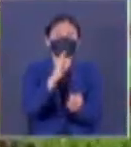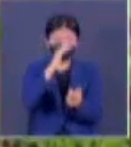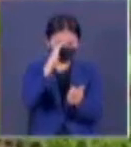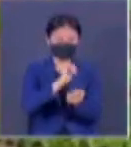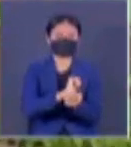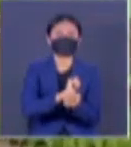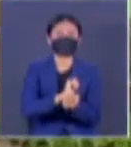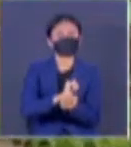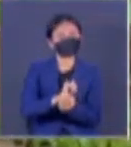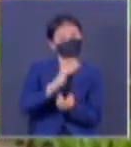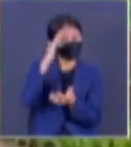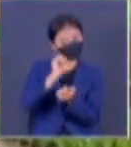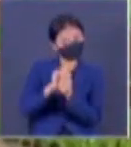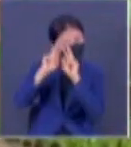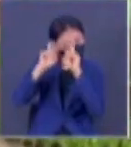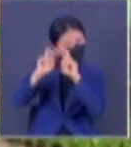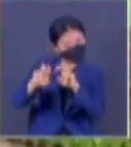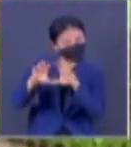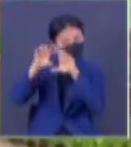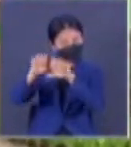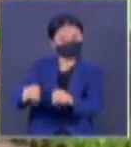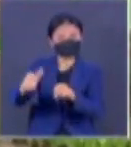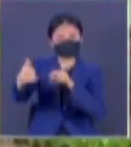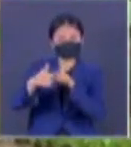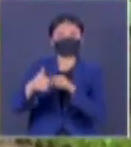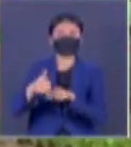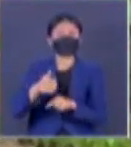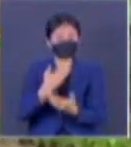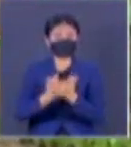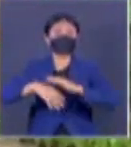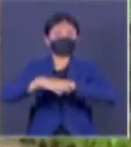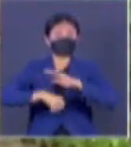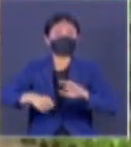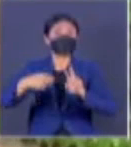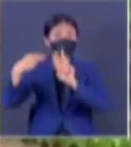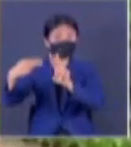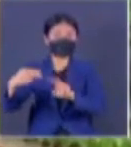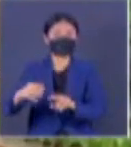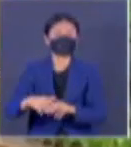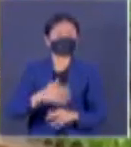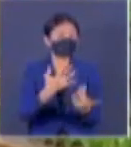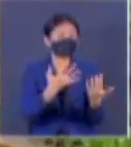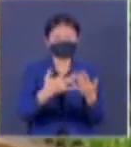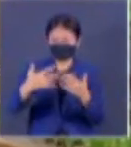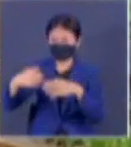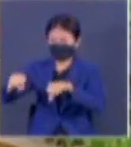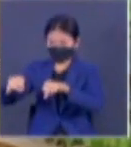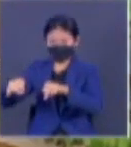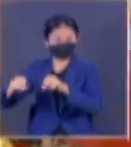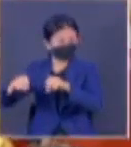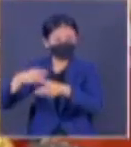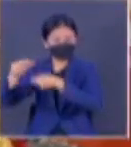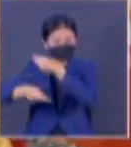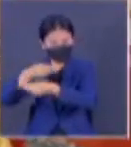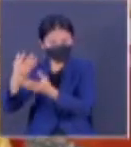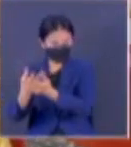วตั้งใจจะนำรถมอเตอร์ไซค์ค่ะไปขายแล้วเอาเงินมาใช้นี่แต่พระอนุชาบอกว่าไม่ยอมเงินหายไป 300,000 บาทไม่ใช่